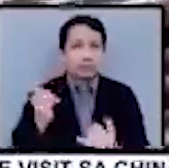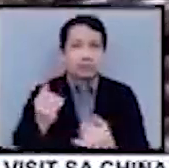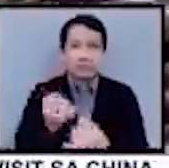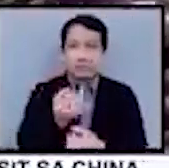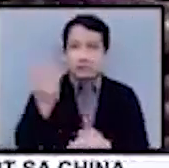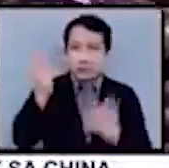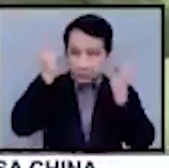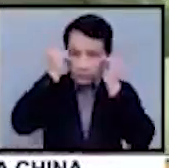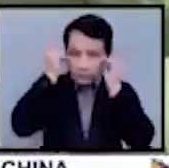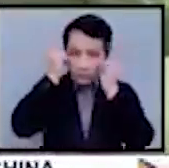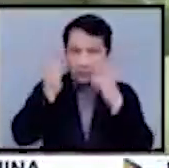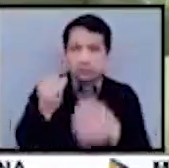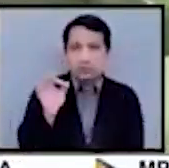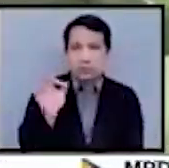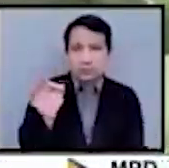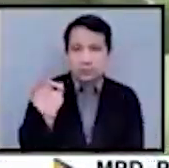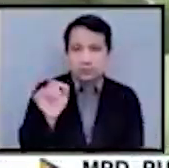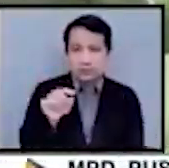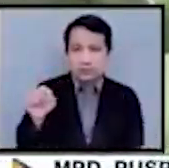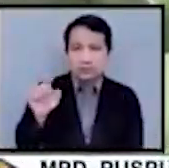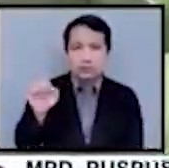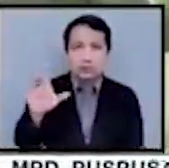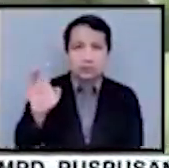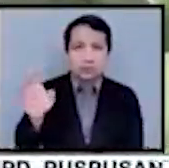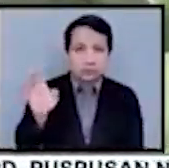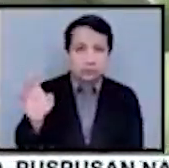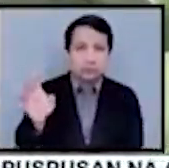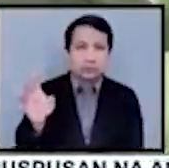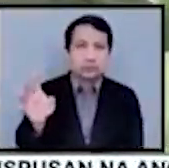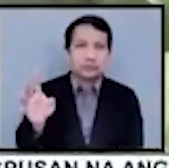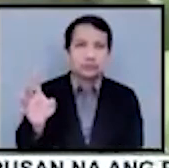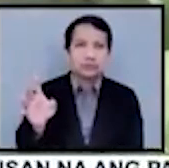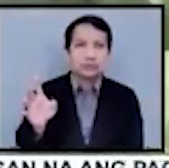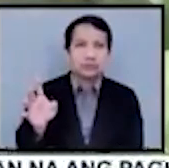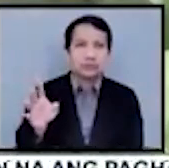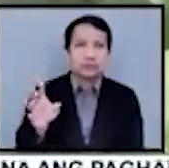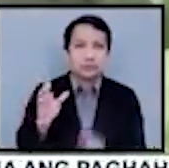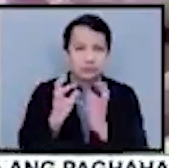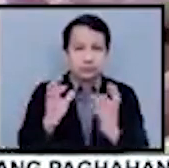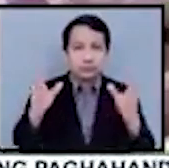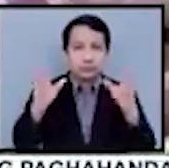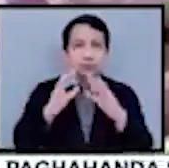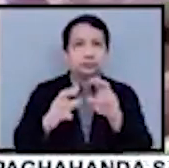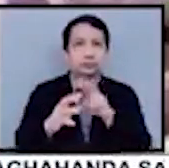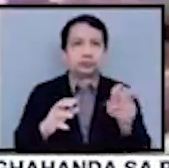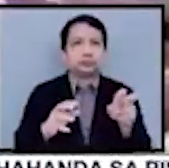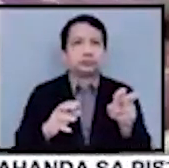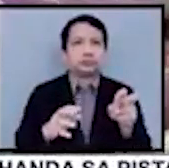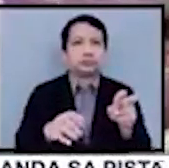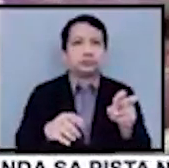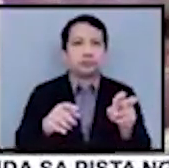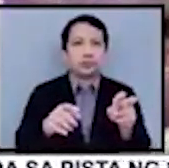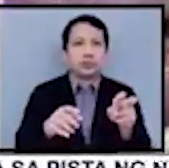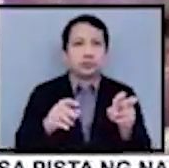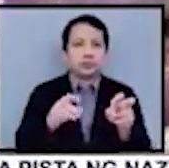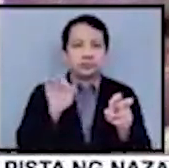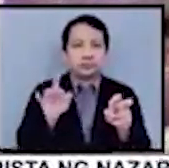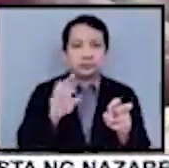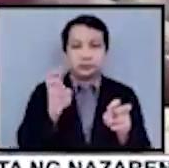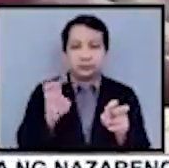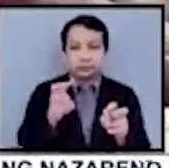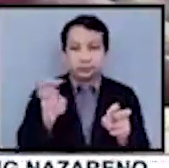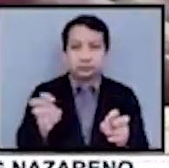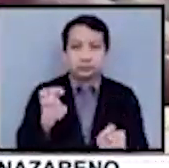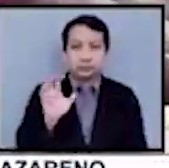Nasa 90 hanggang 140 pesos ang presyo ng repolyo, 280 pesos hanggang 650